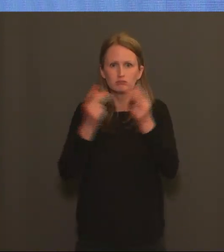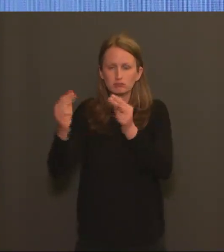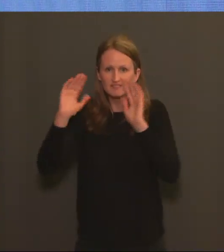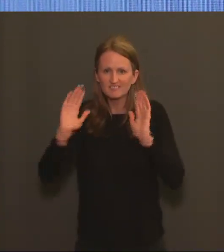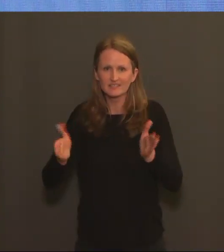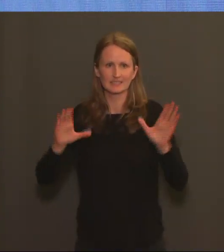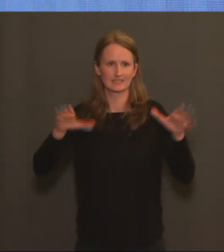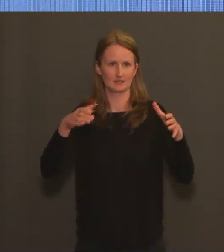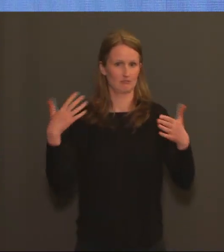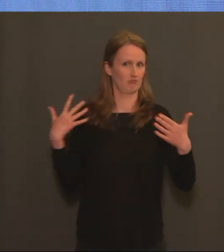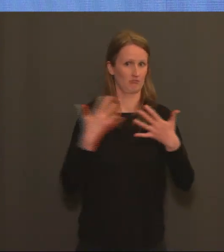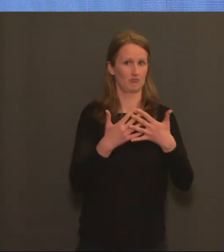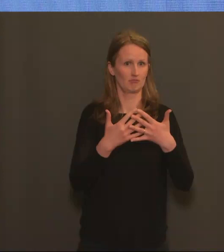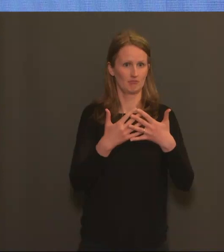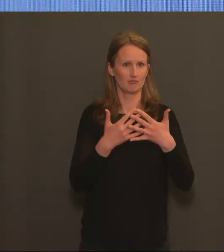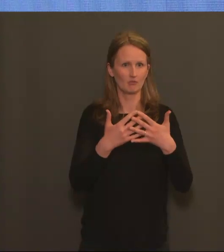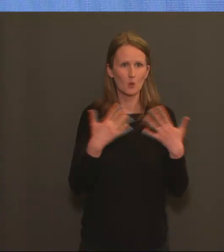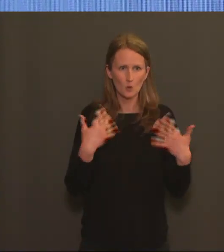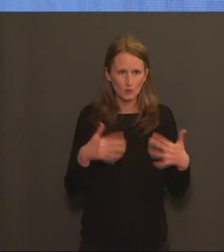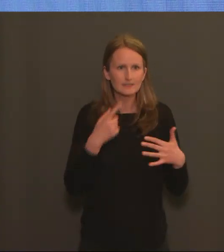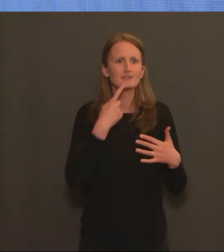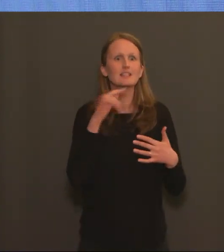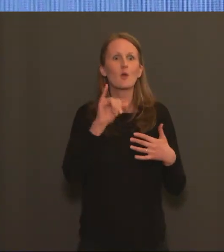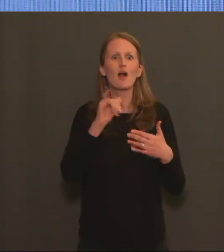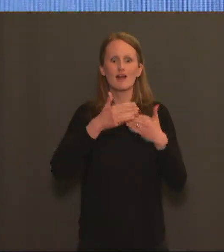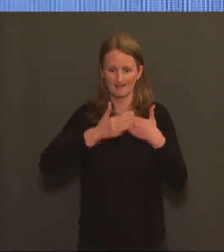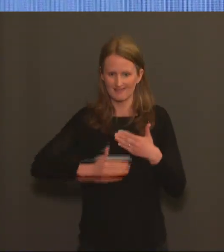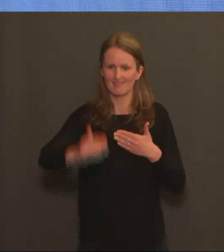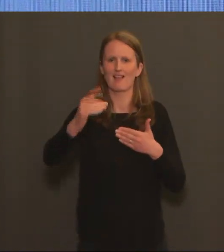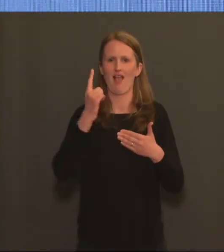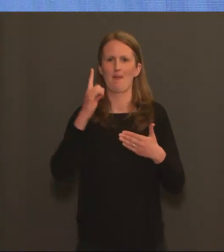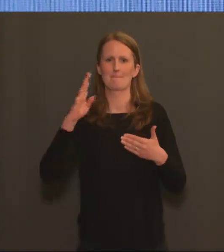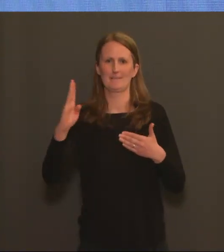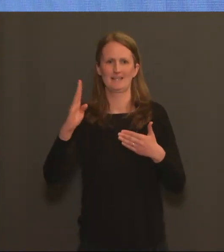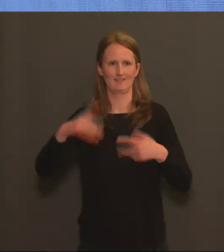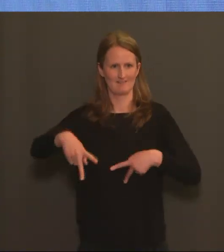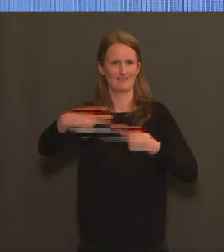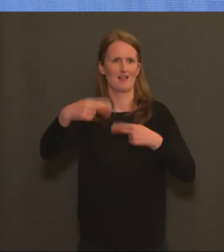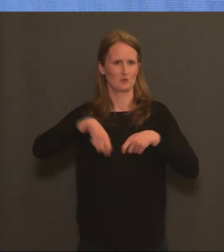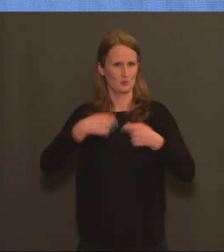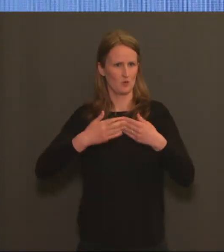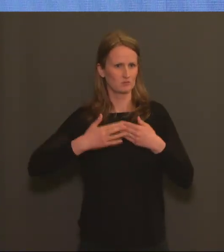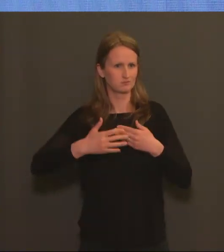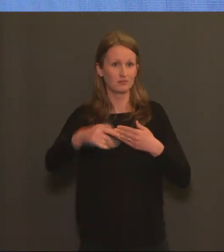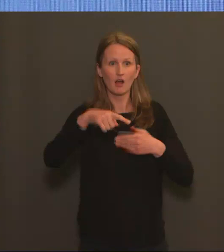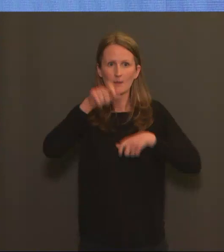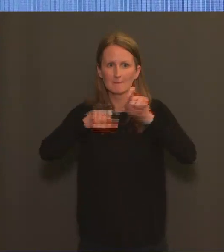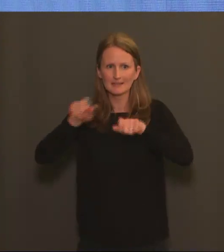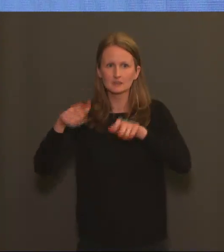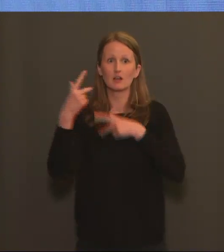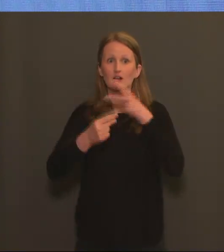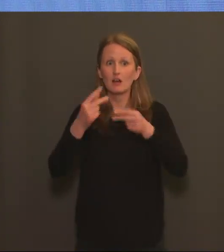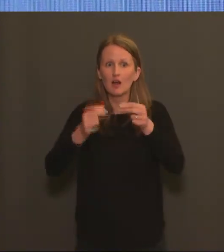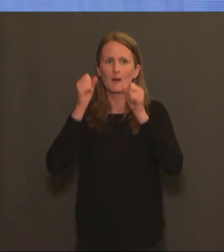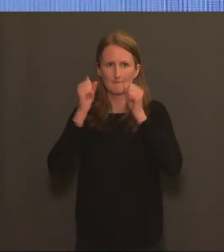devrait contribuer à accélérer le nombre de personnes bénéficiant d'une protection optimale